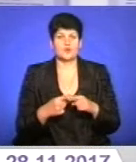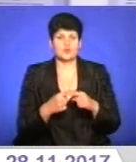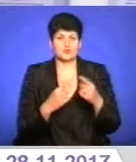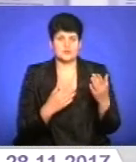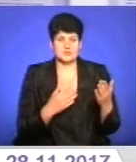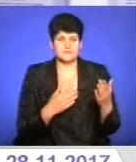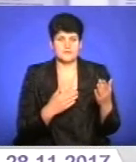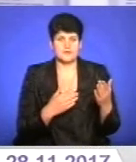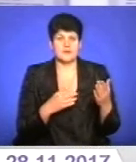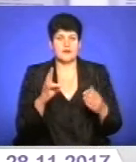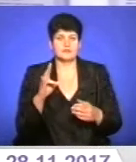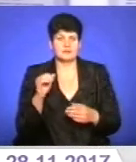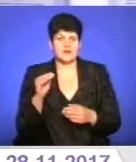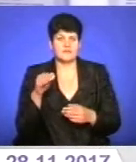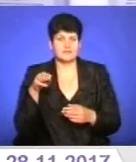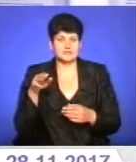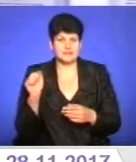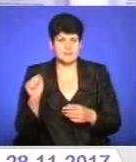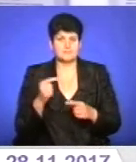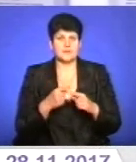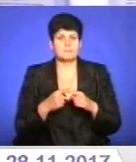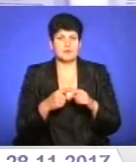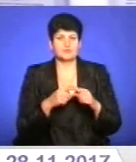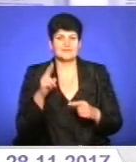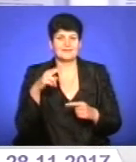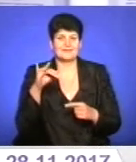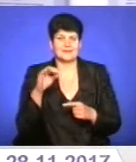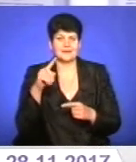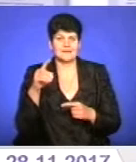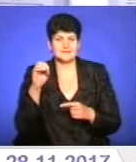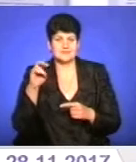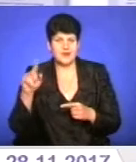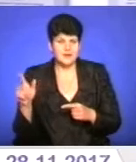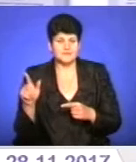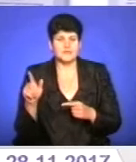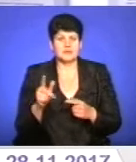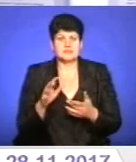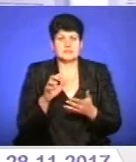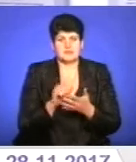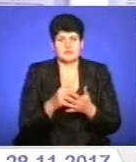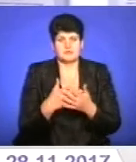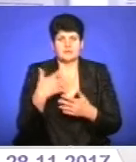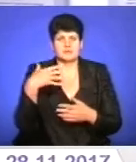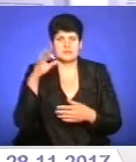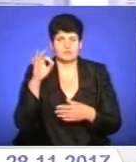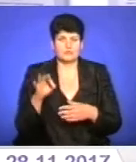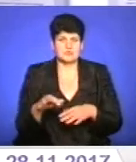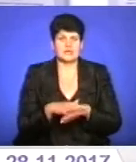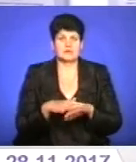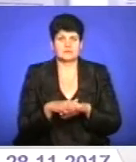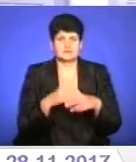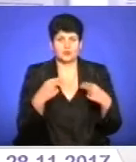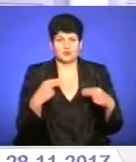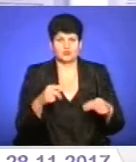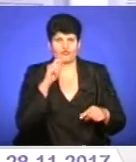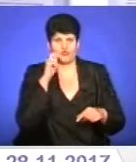Сьогодні білоруська нафта, білоруський дизель, білоруський бензин займає 50% ринку